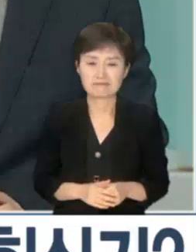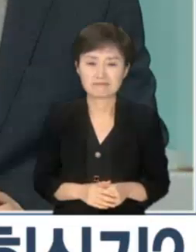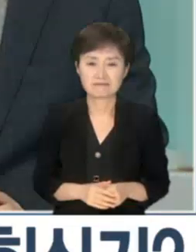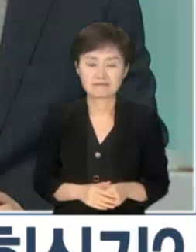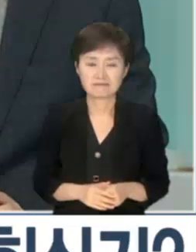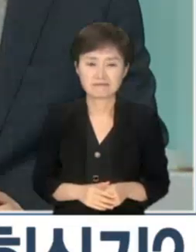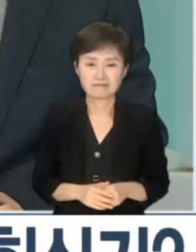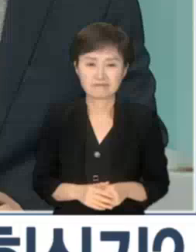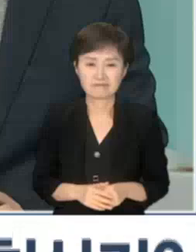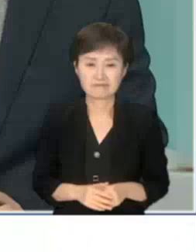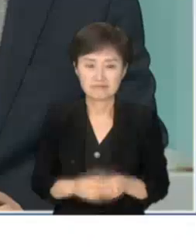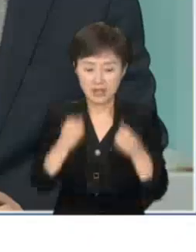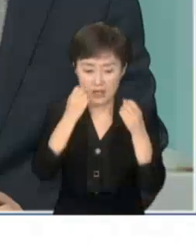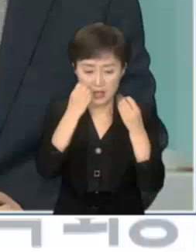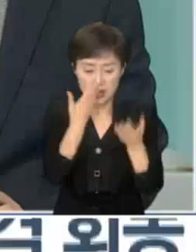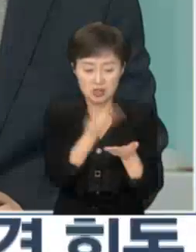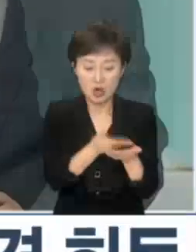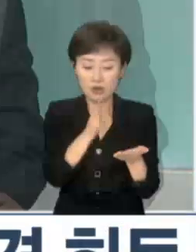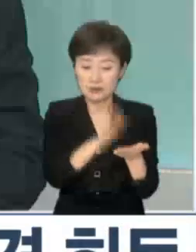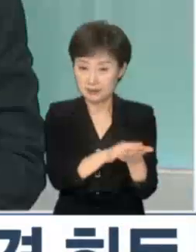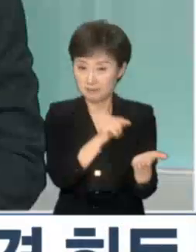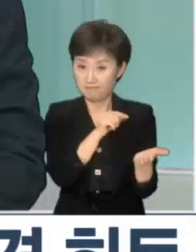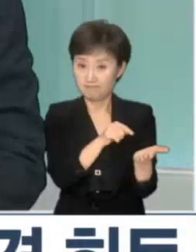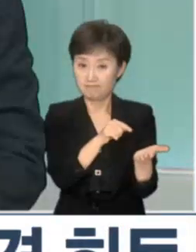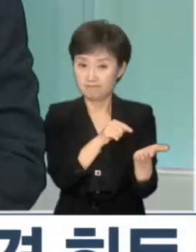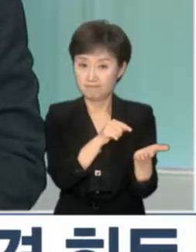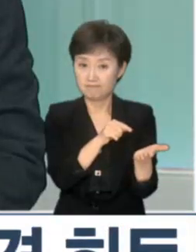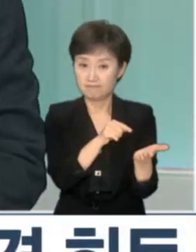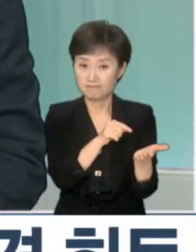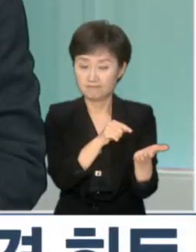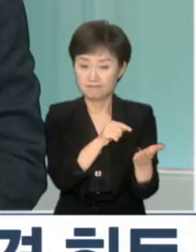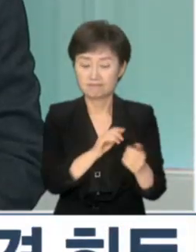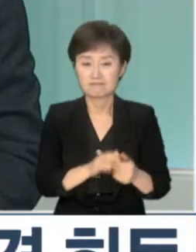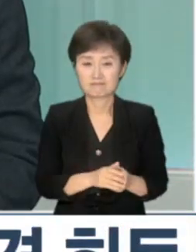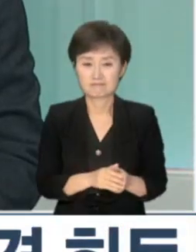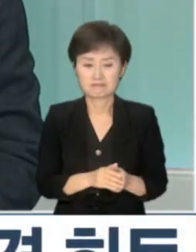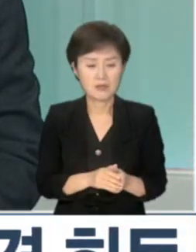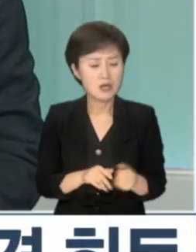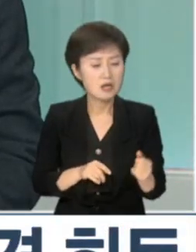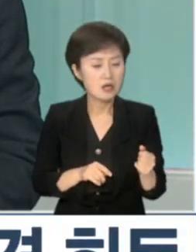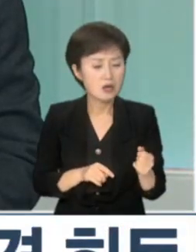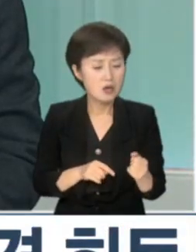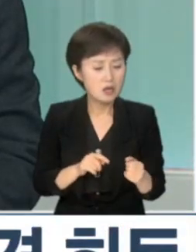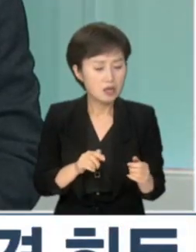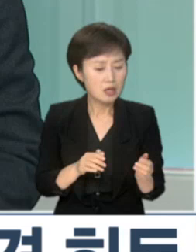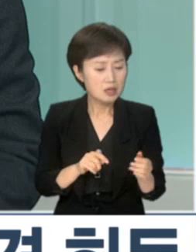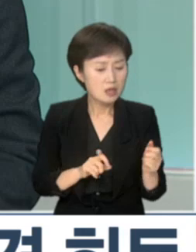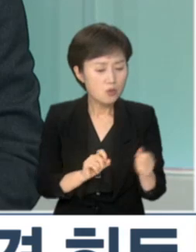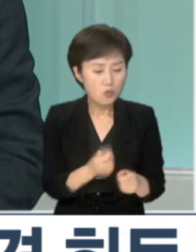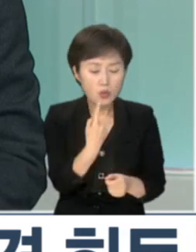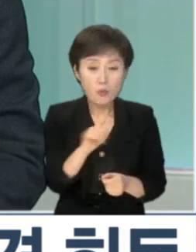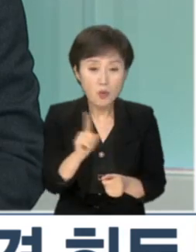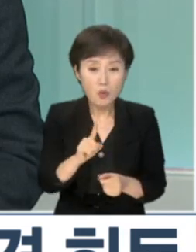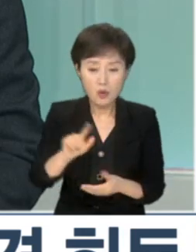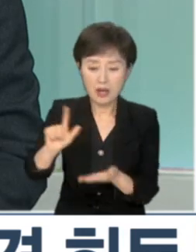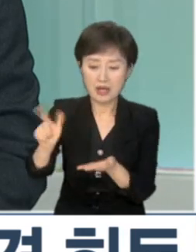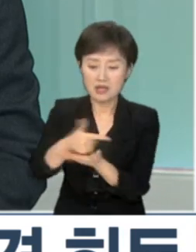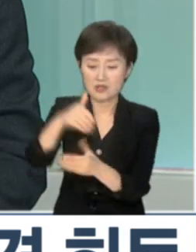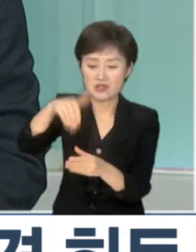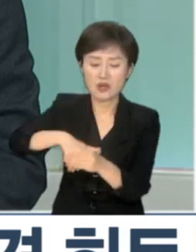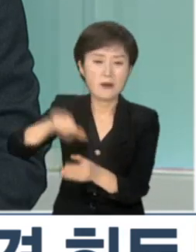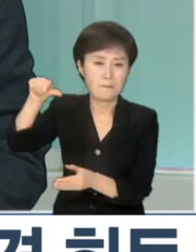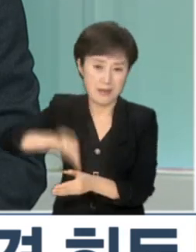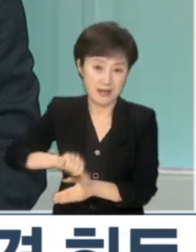이제 그 혁신이라는 것은 뭐 출범한 계기가 결국은 강서구청장 패배에 따르는 혁신이가 출범했지